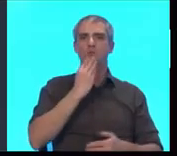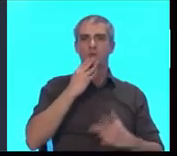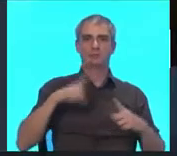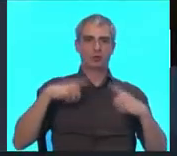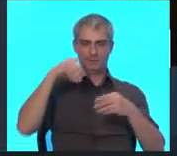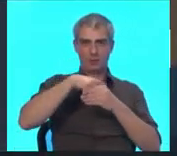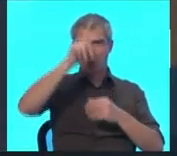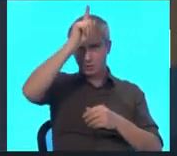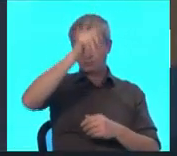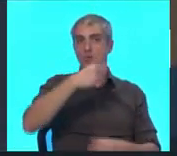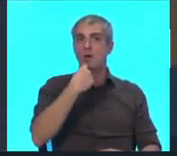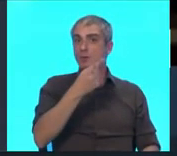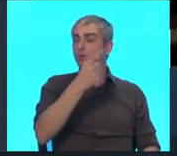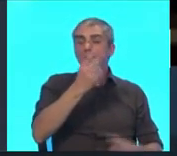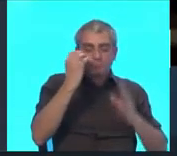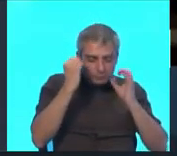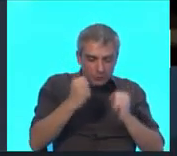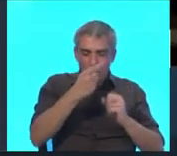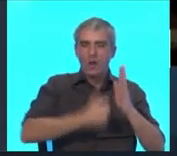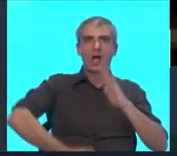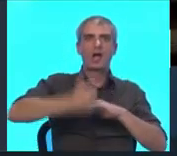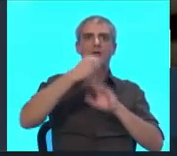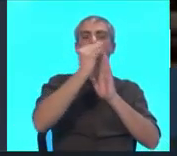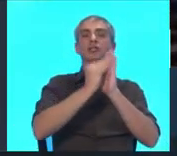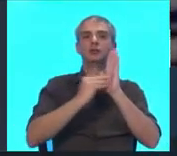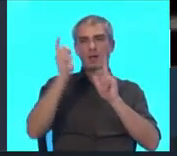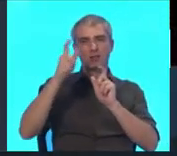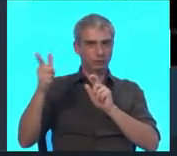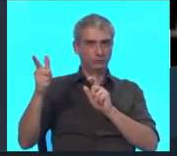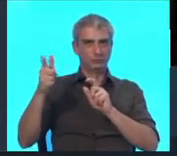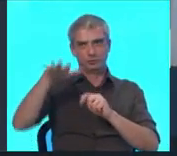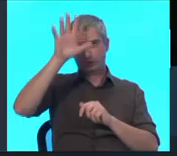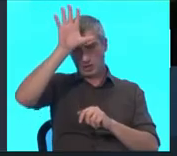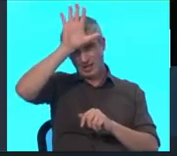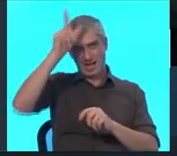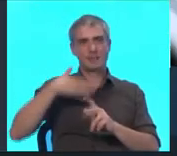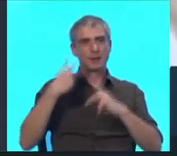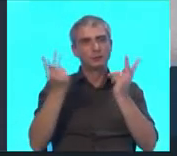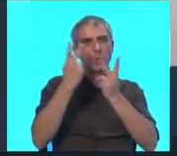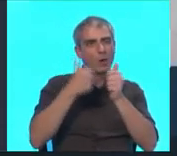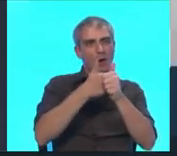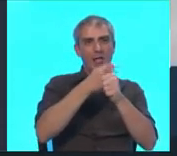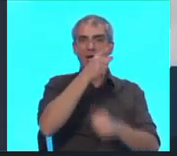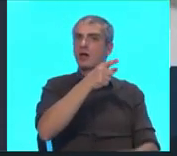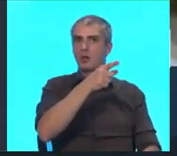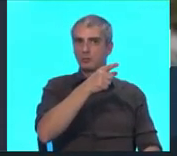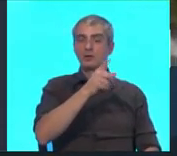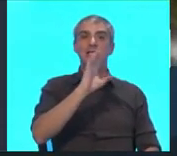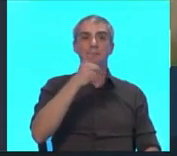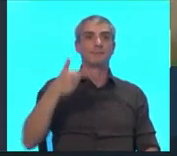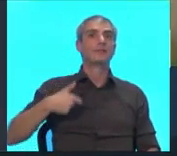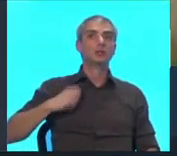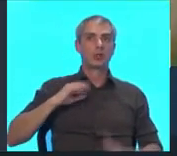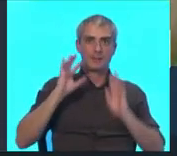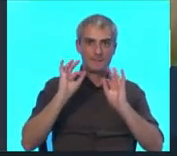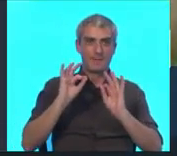להסיק עמד כמעט בוודאות בראש רשימת האישים שעליהם מוטל על האיראנים לרגל. זאת במידה והסוכנים האיראנים באמת